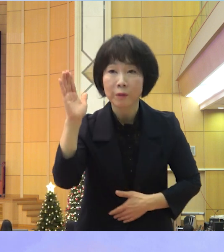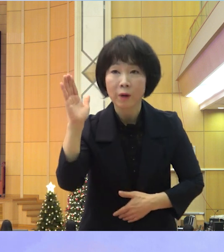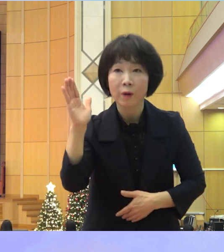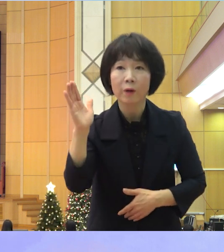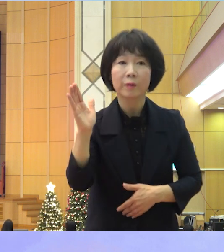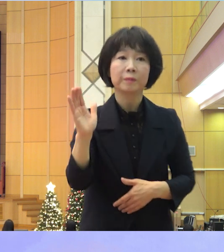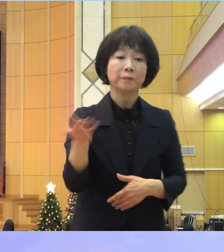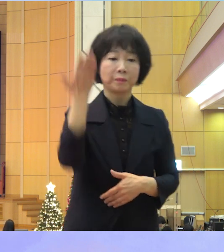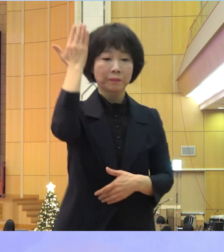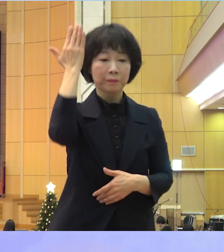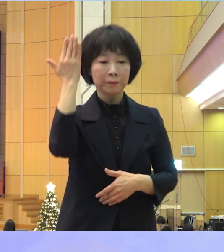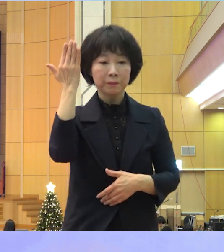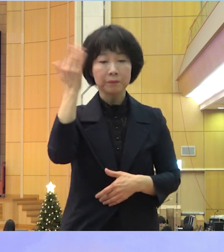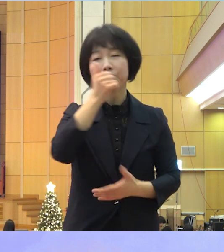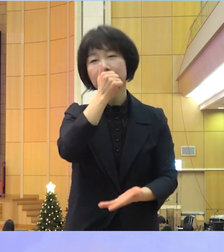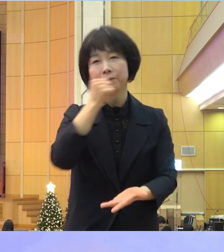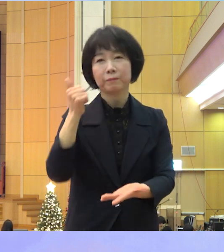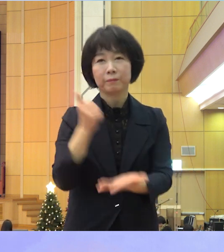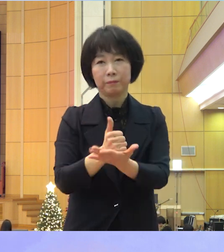부해지며